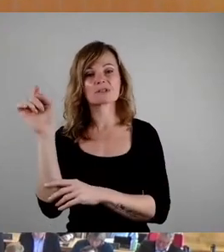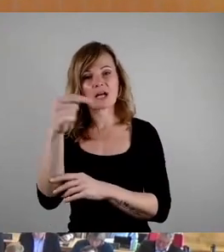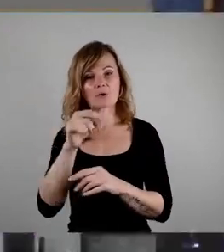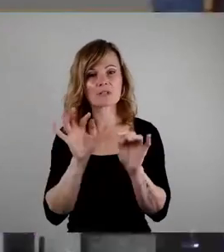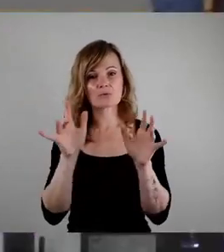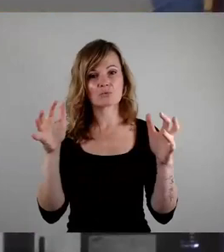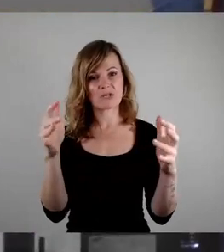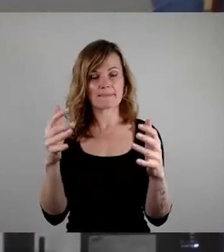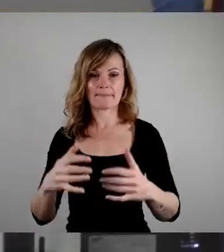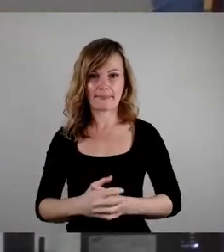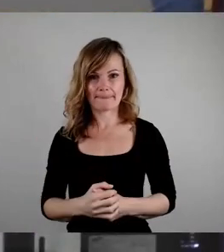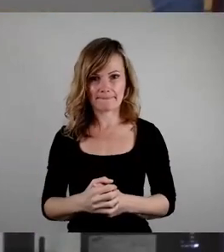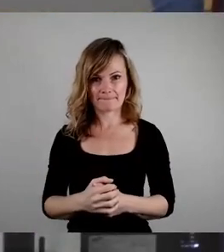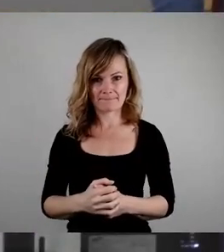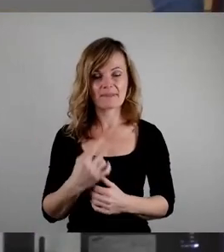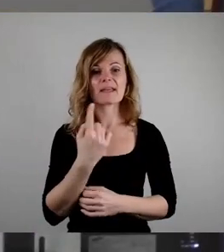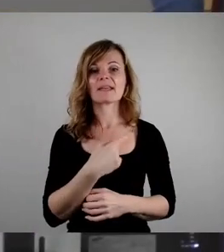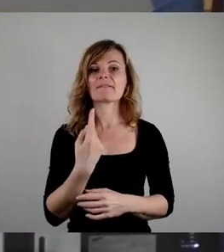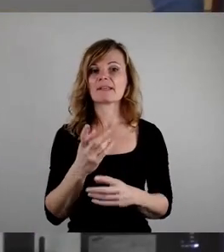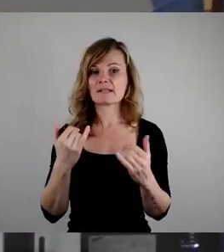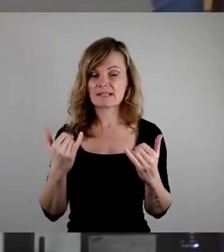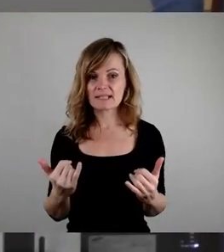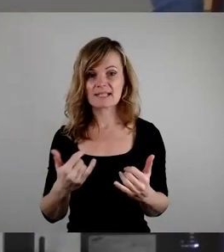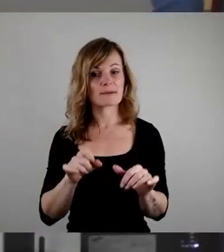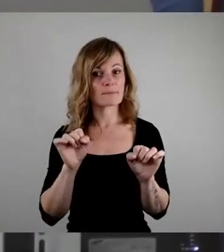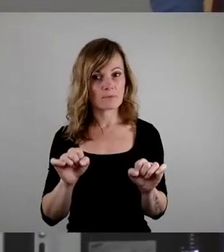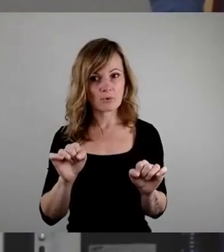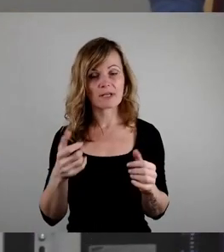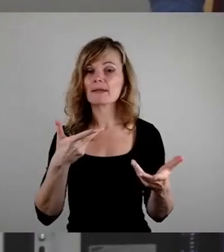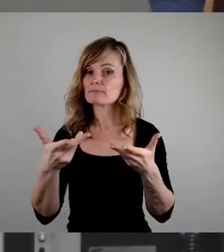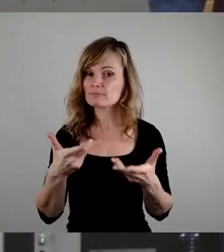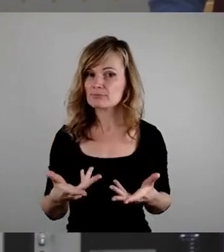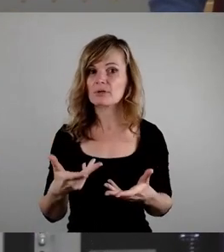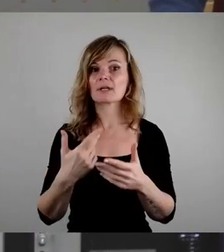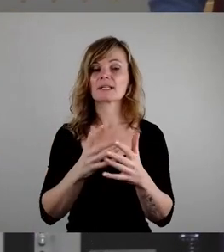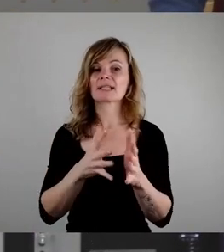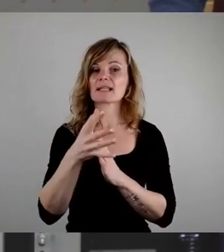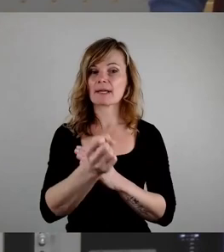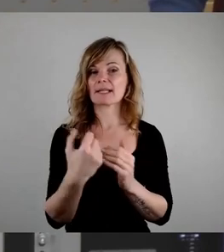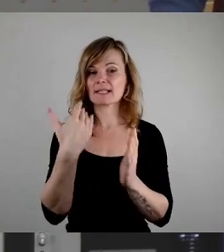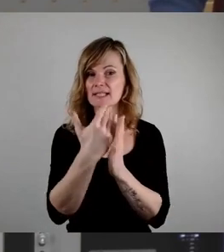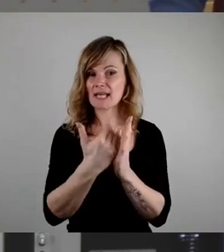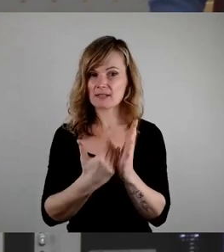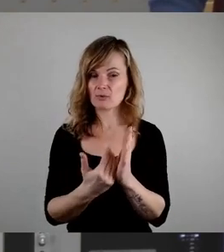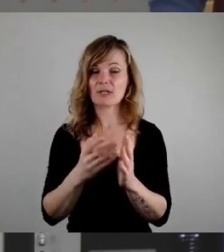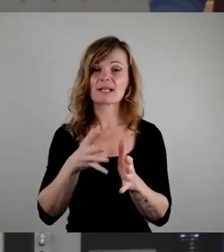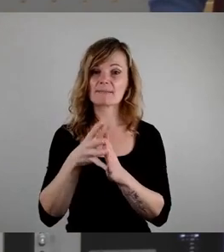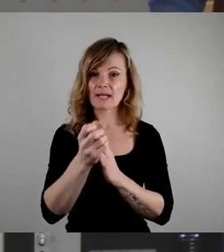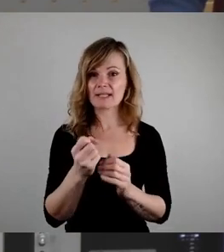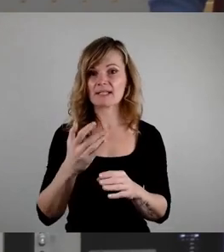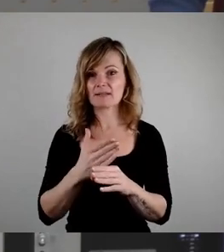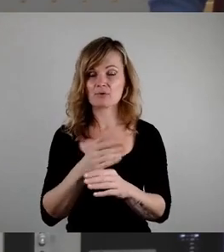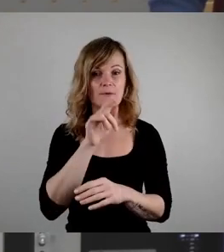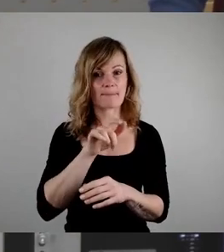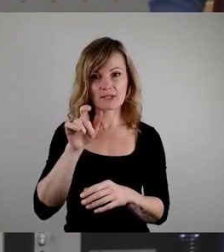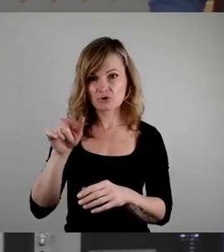Stream. Wir besprechen jetzt die Möglichkeit einer Transparenzsatzung. Wir sprechen über Transparenz zwischen Menschen,